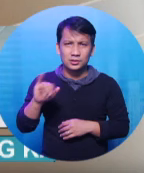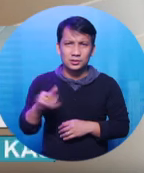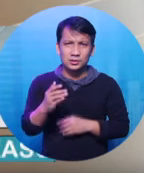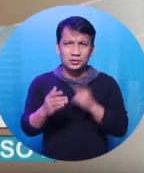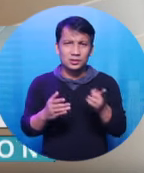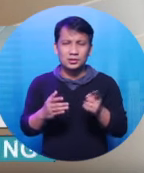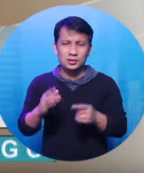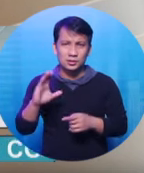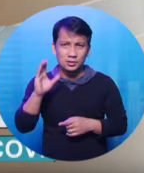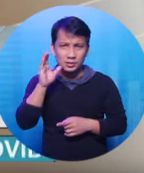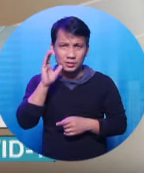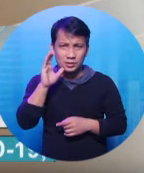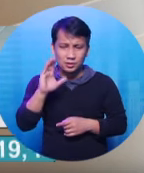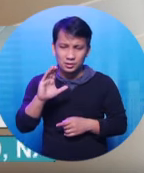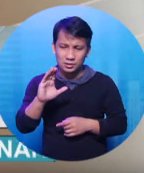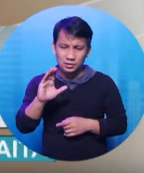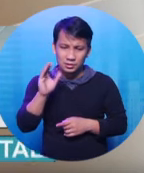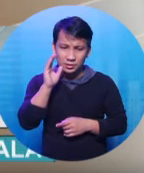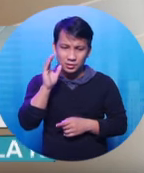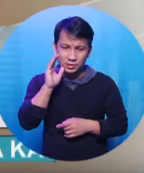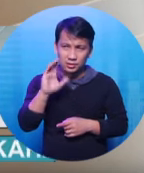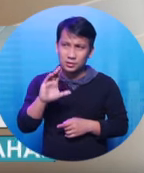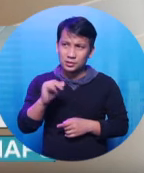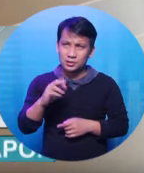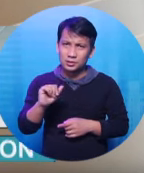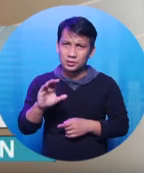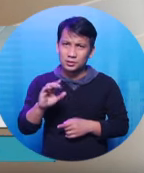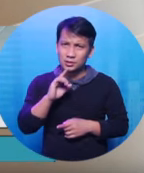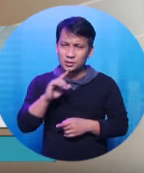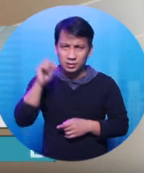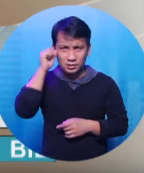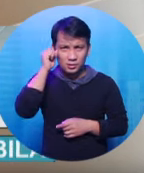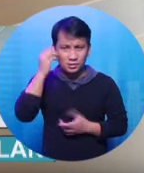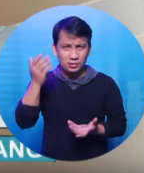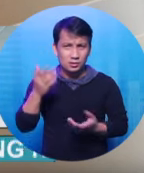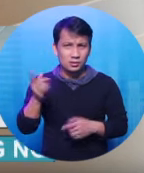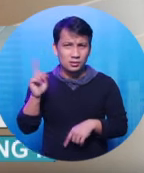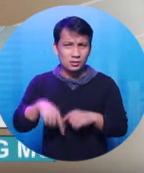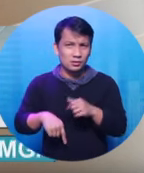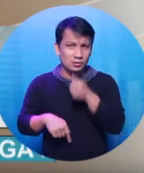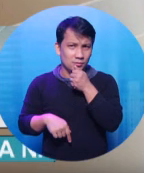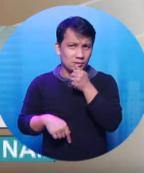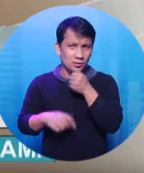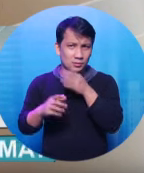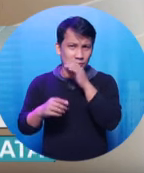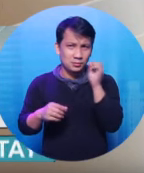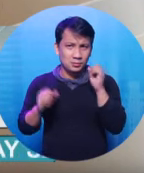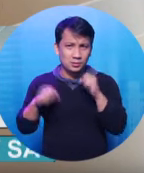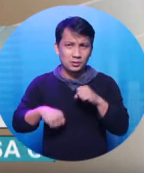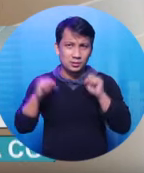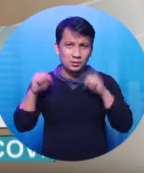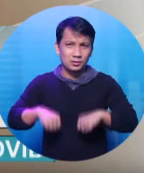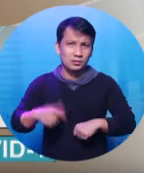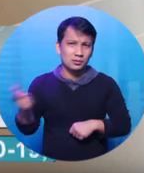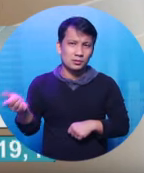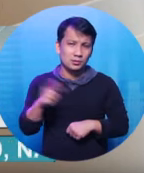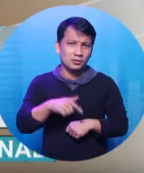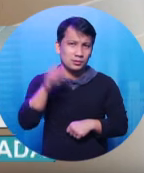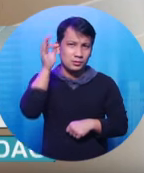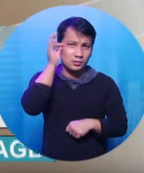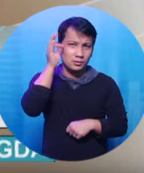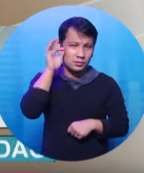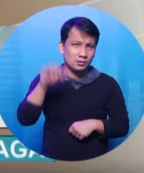DJ Chacha. Yes, sir. Sir, actually, hindi sana ako magsasalita kasi alam ko naman kaya to ng kapatid ko.